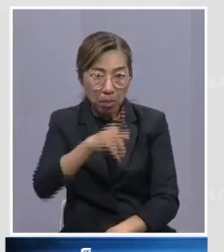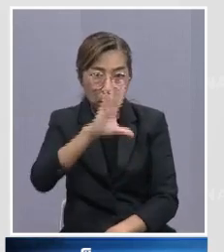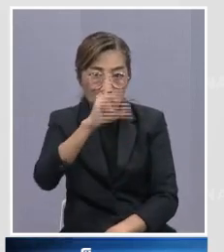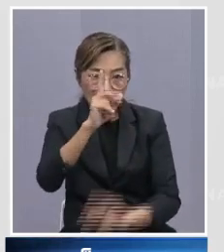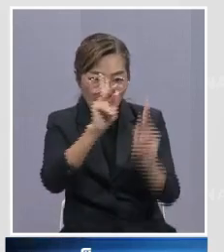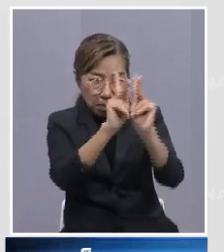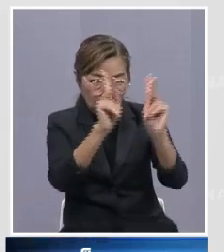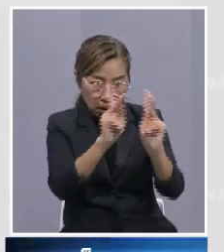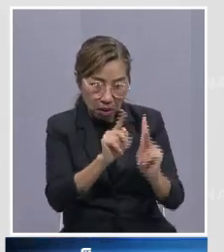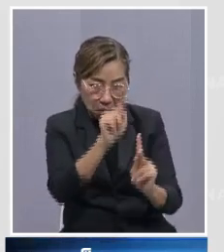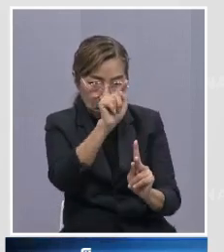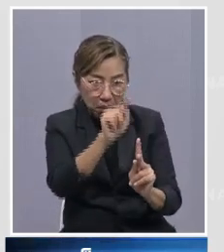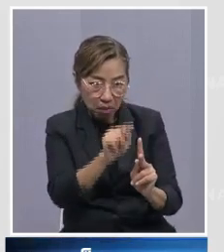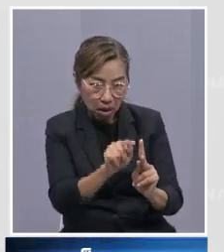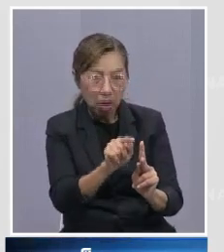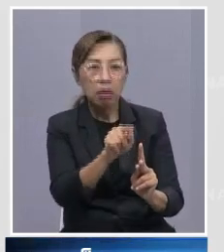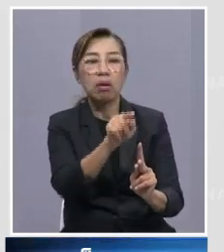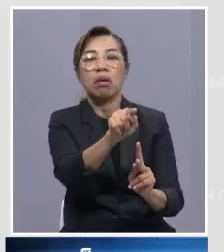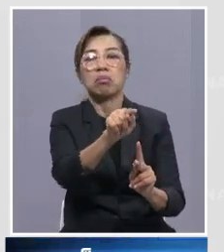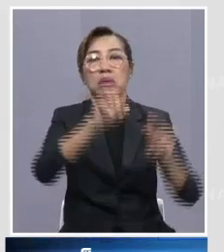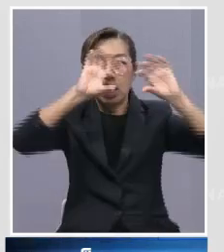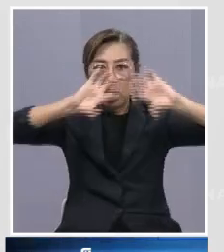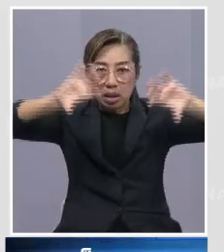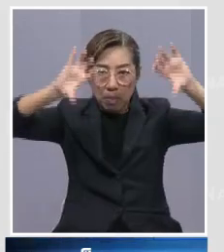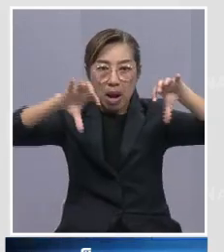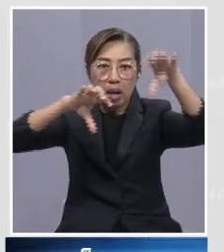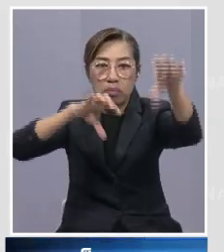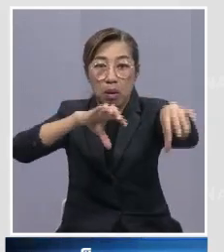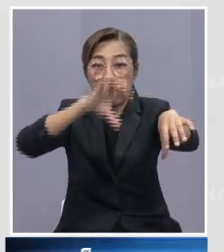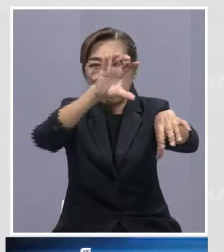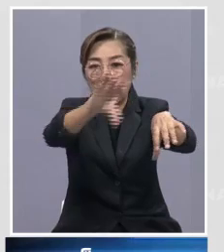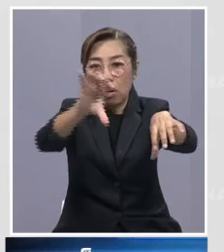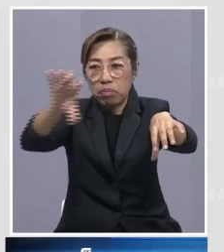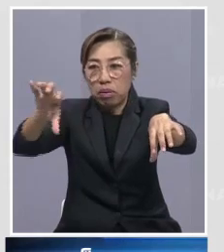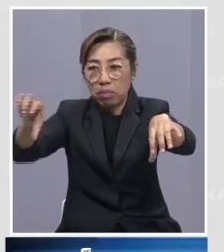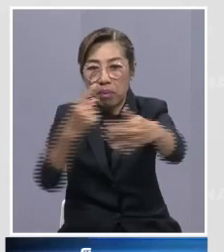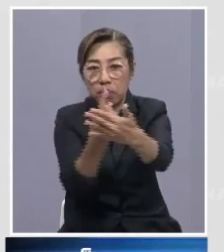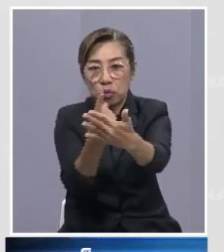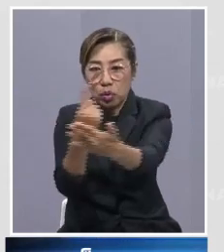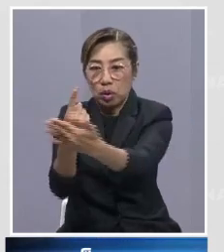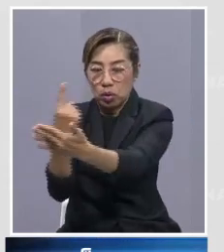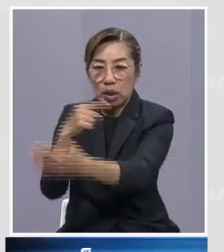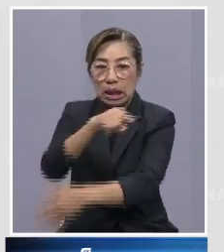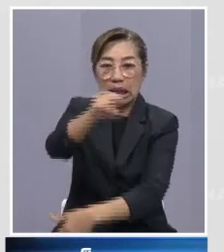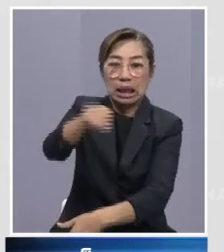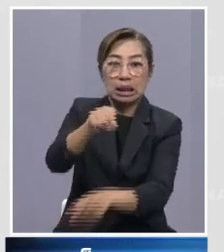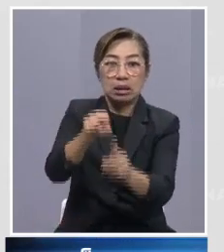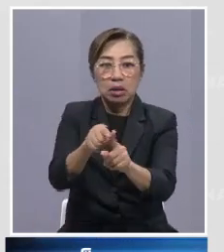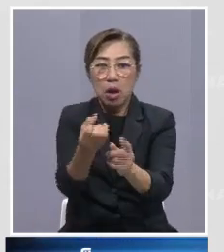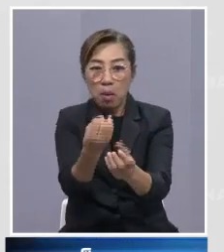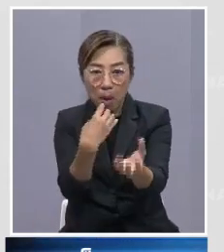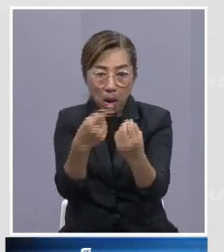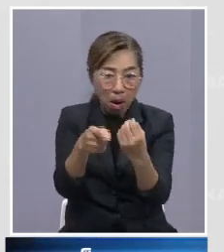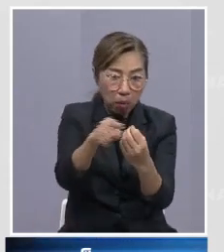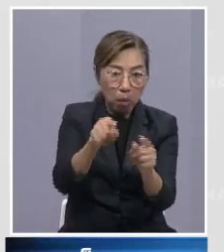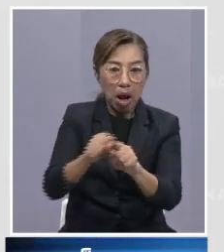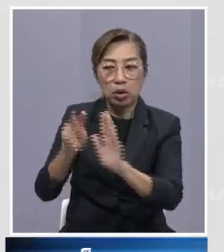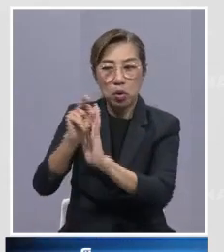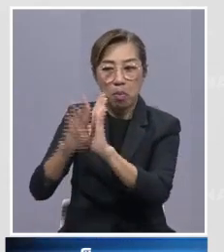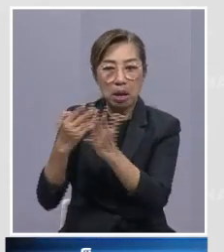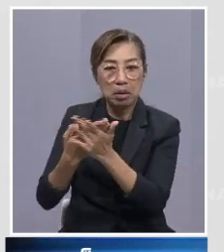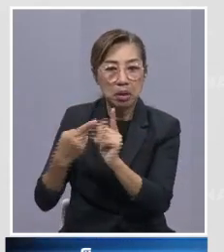เนี่ยมีตัวแทนหน่วยงานภาครัฐที่ออกมาแสดงความเห็นแย้งกับนโยบายนี้ด้วยอือย่าง